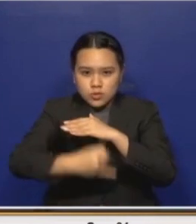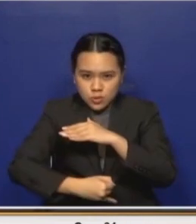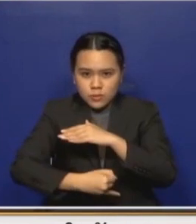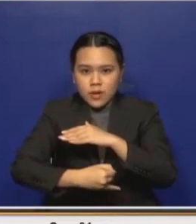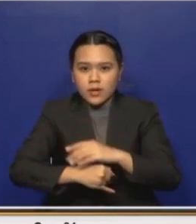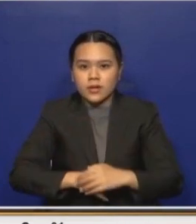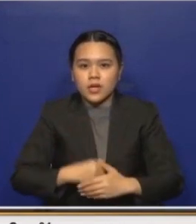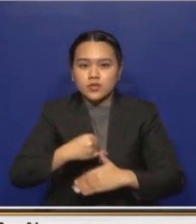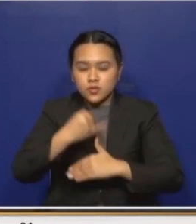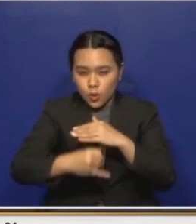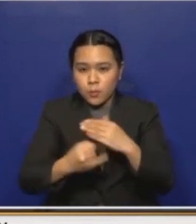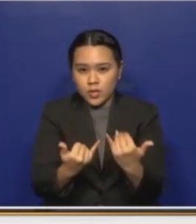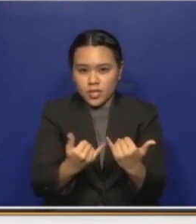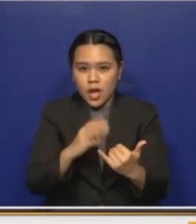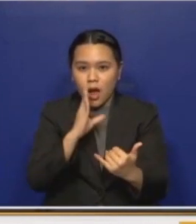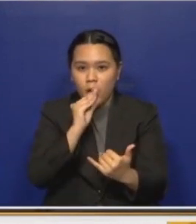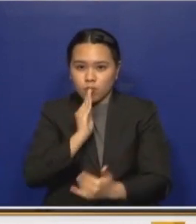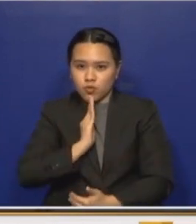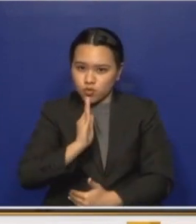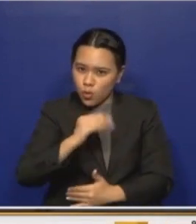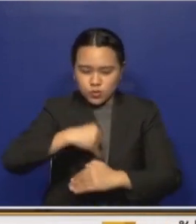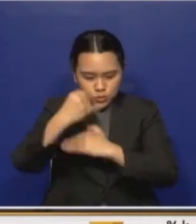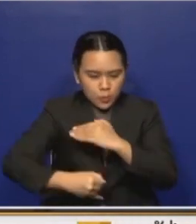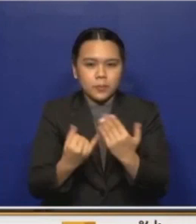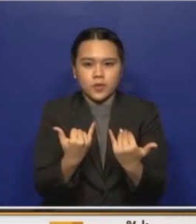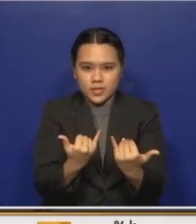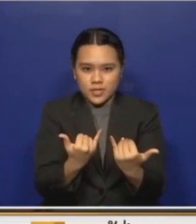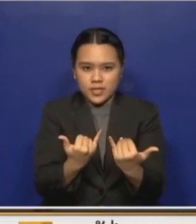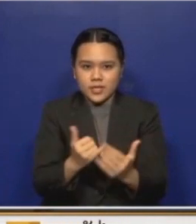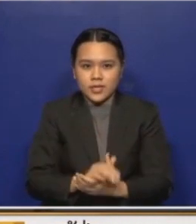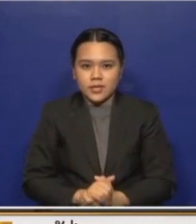ท่านพูดให้จบแล้วครับ ให้ผมพูดให้จบแหละครับ ใช่ครับ